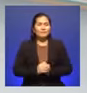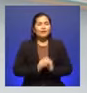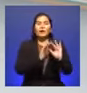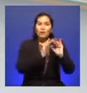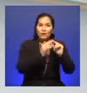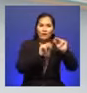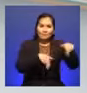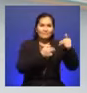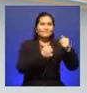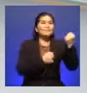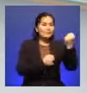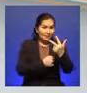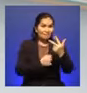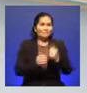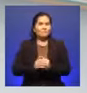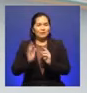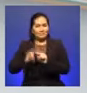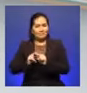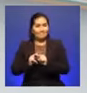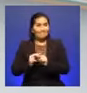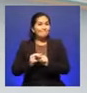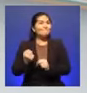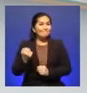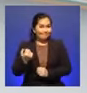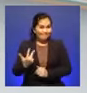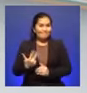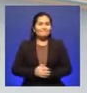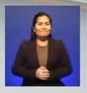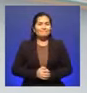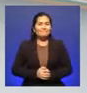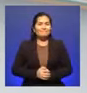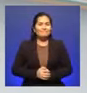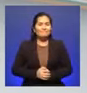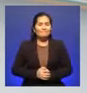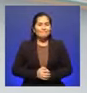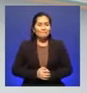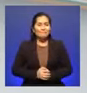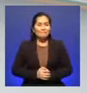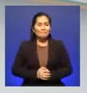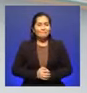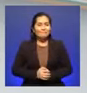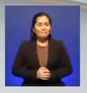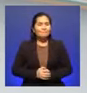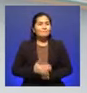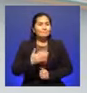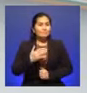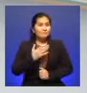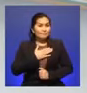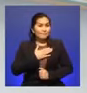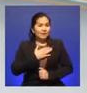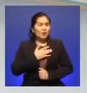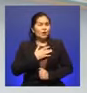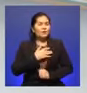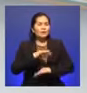ออนไลน์3ท่านนะคะแล้วก็ที่อยู่ในห้องประชุมแห่งนี้ด้วยนะคะแล้วก็สำหรับตัวดิฉันพรณีผู้ประเสริฐนะคะ